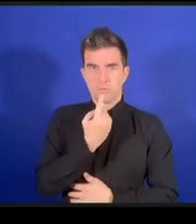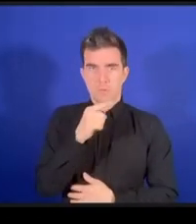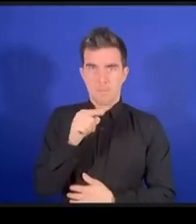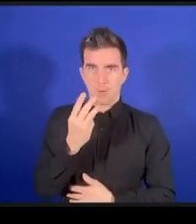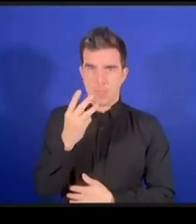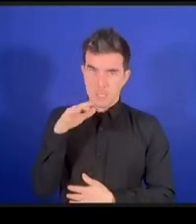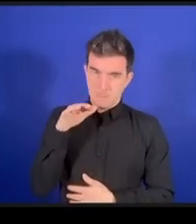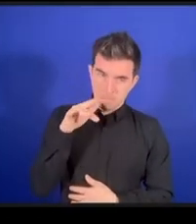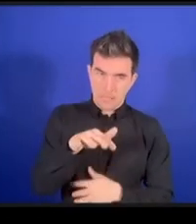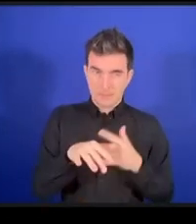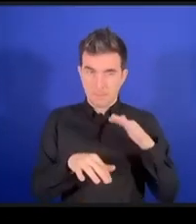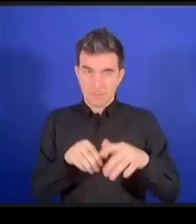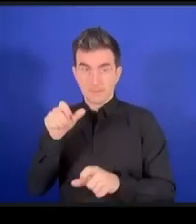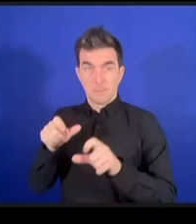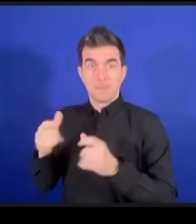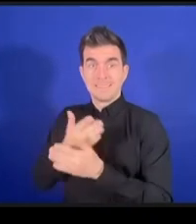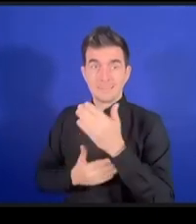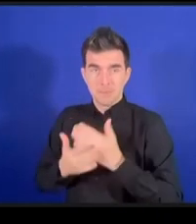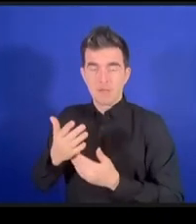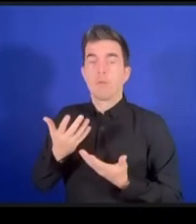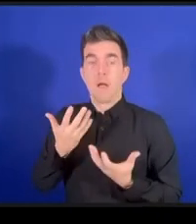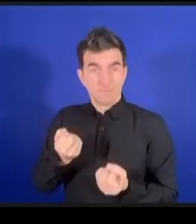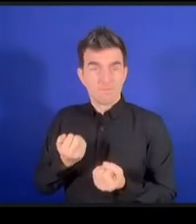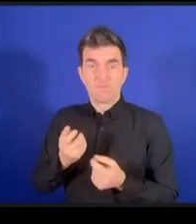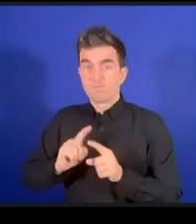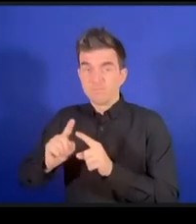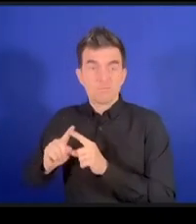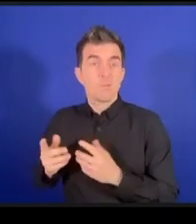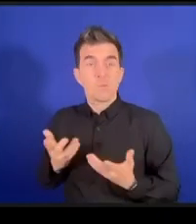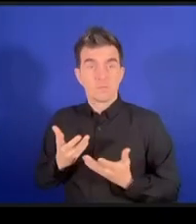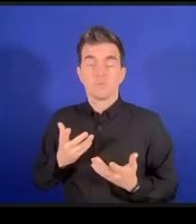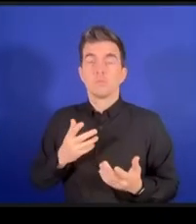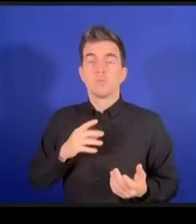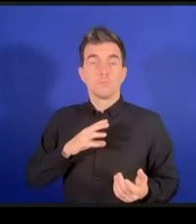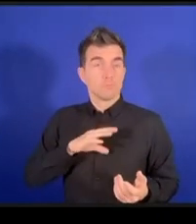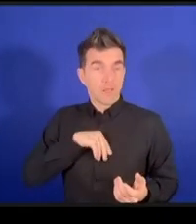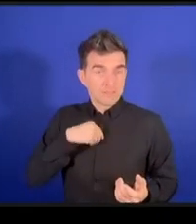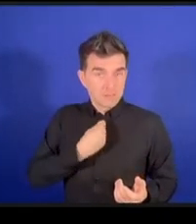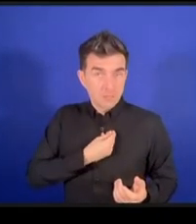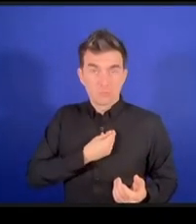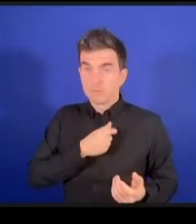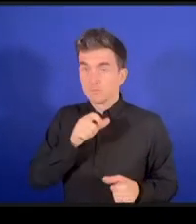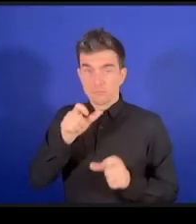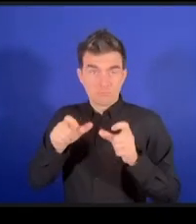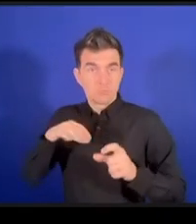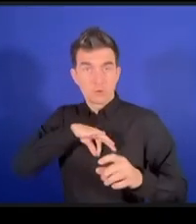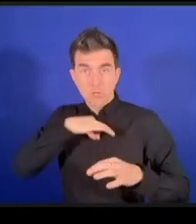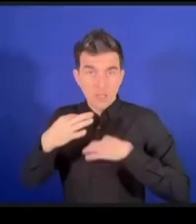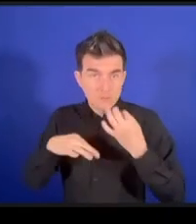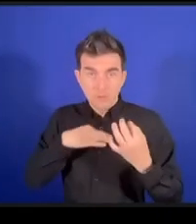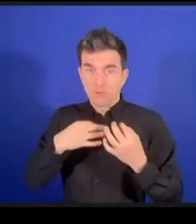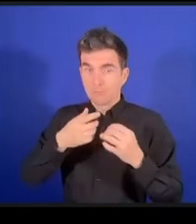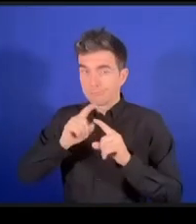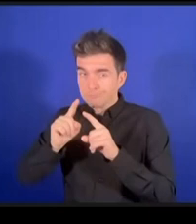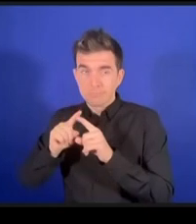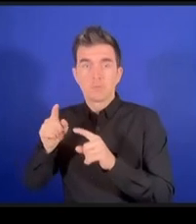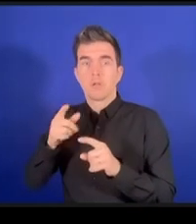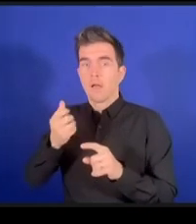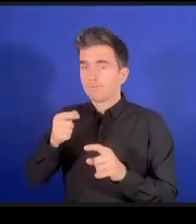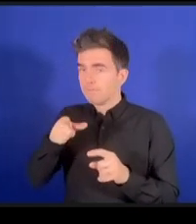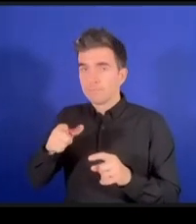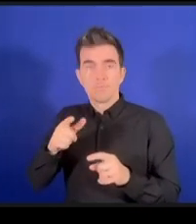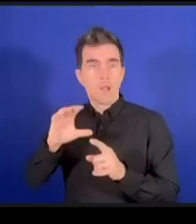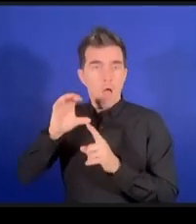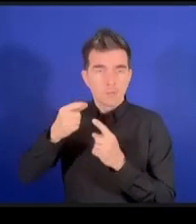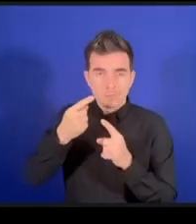представляют из себя различные страны это представители разных полов и А